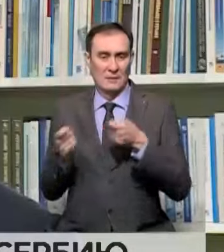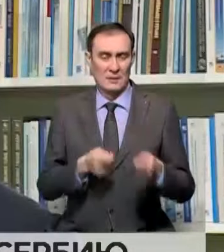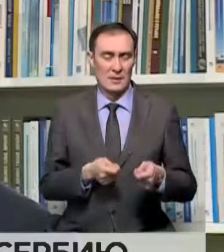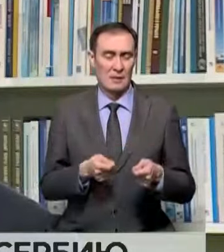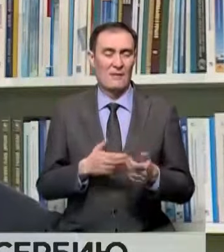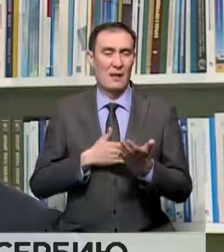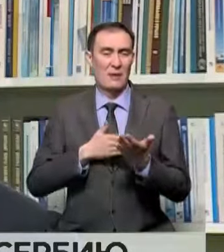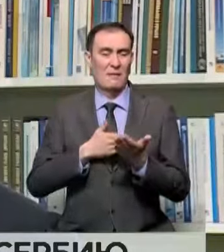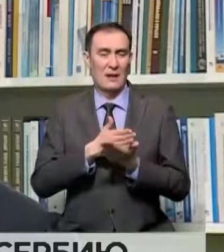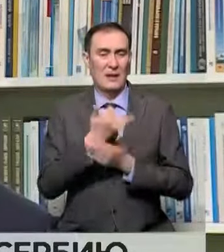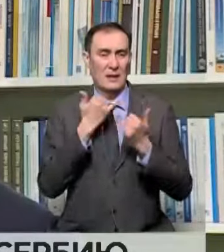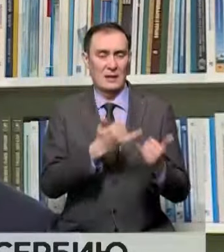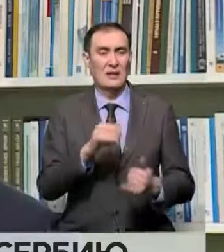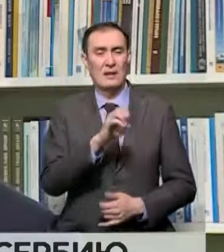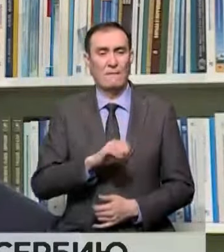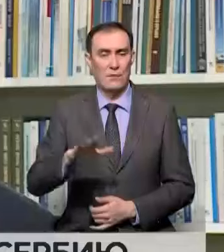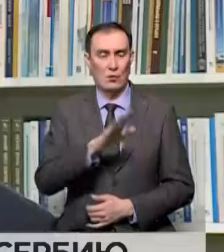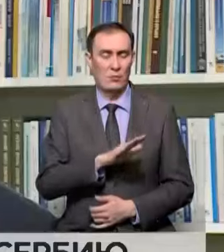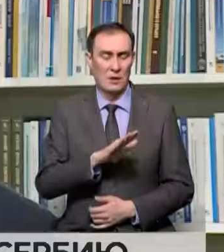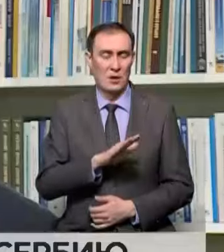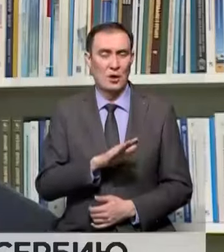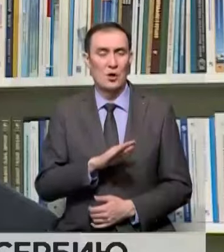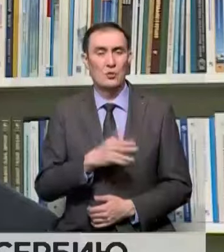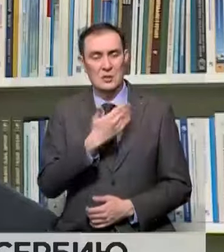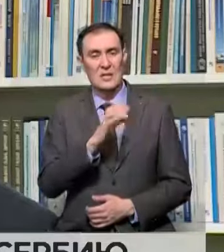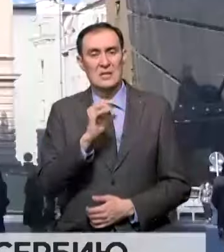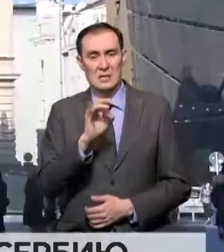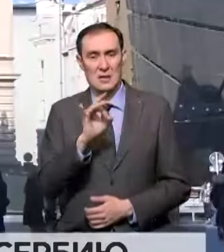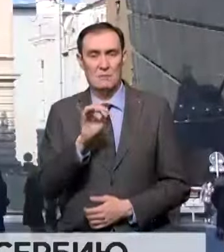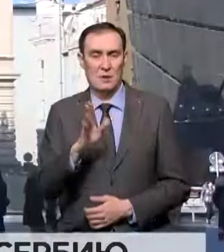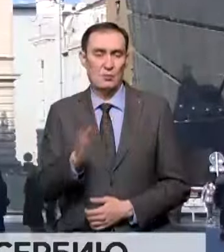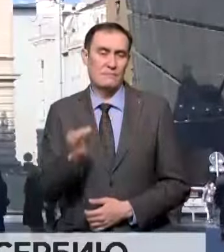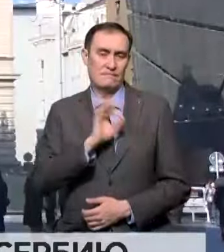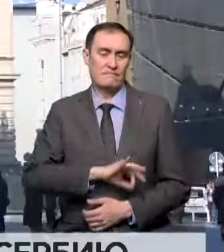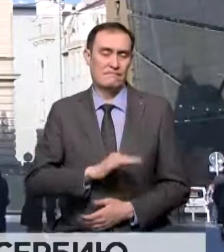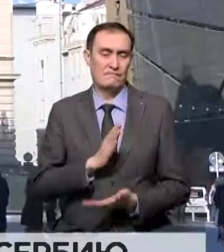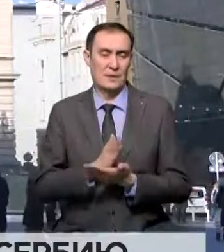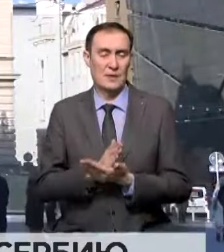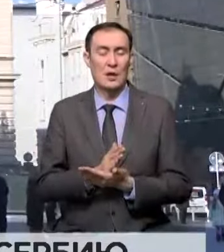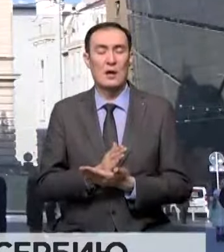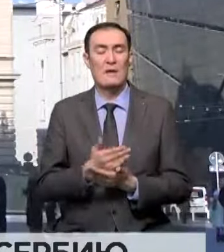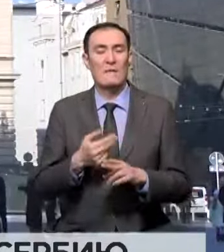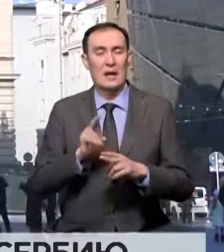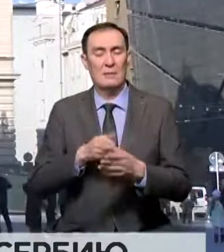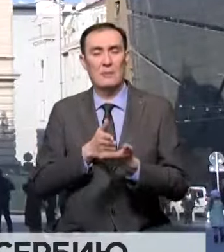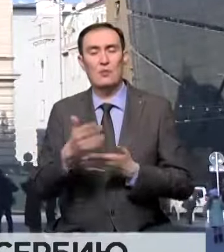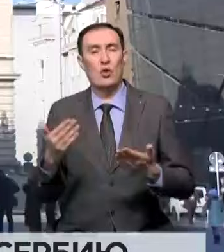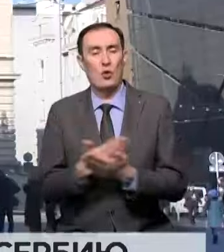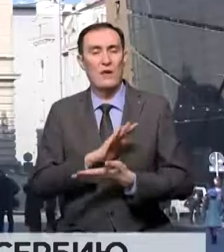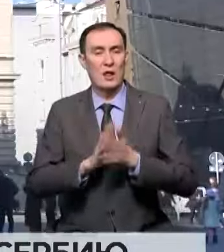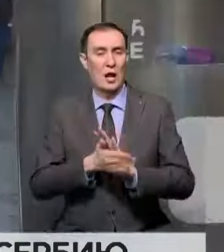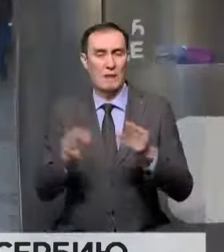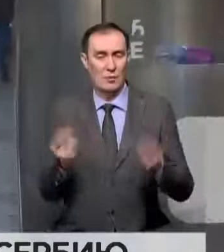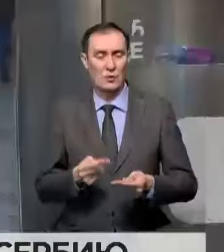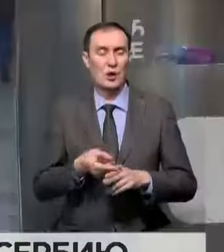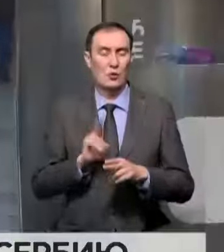в направлении европейских стран, то и Сербия здесь будет иметь свои дивиденды. Стоит предположить, что в этом направлении будут новые